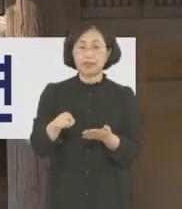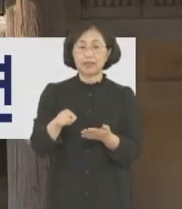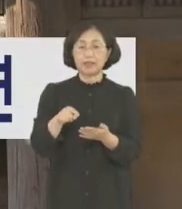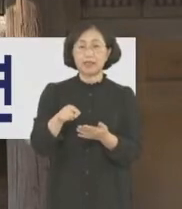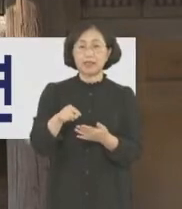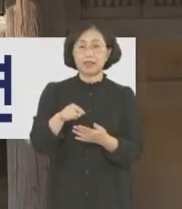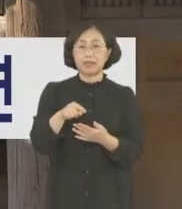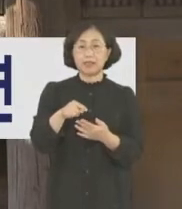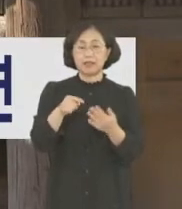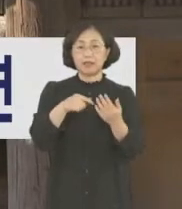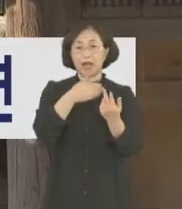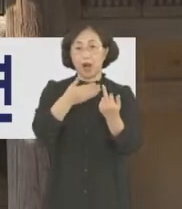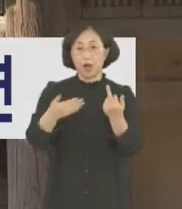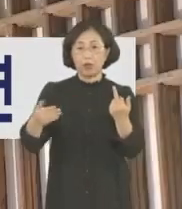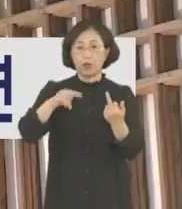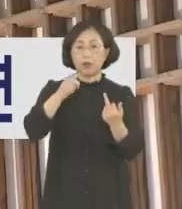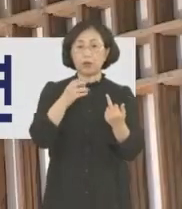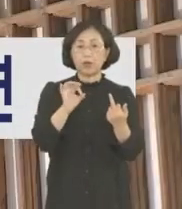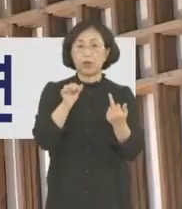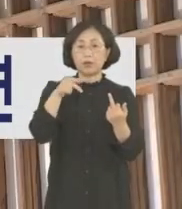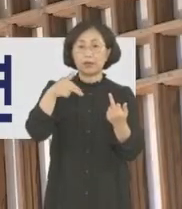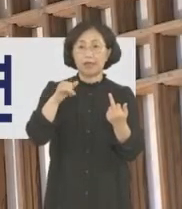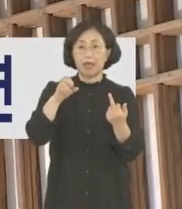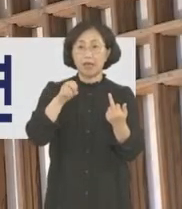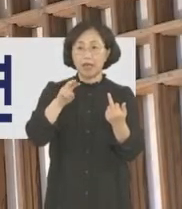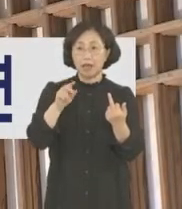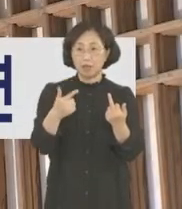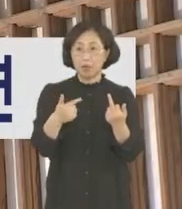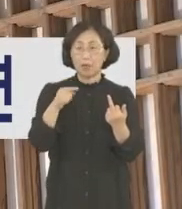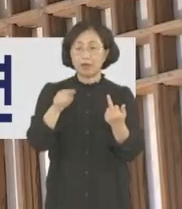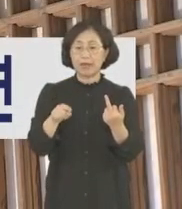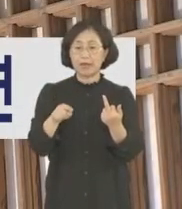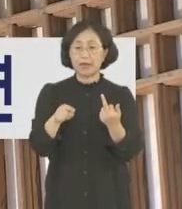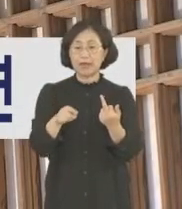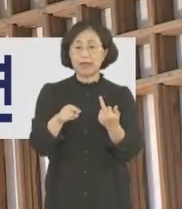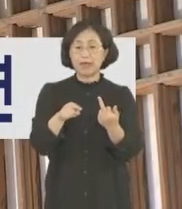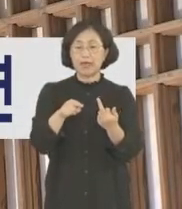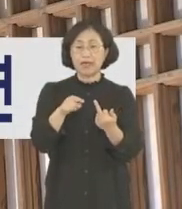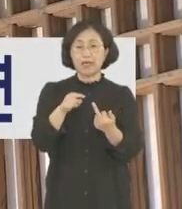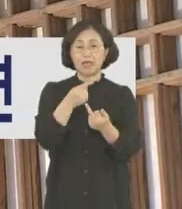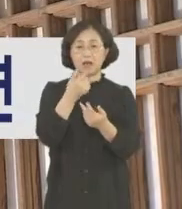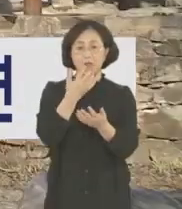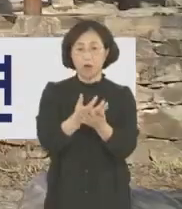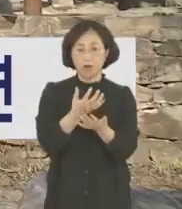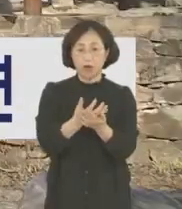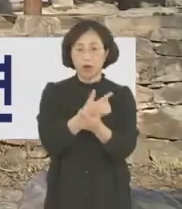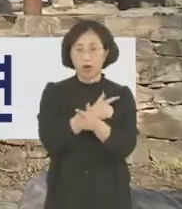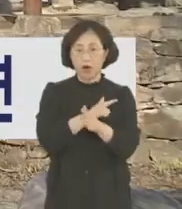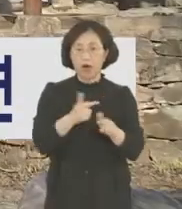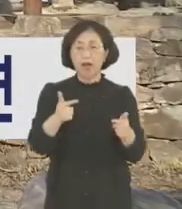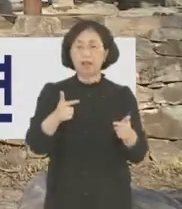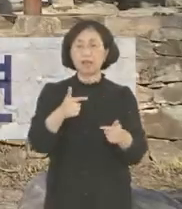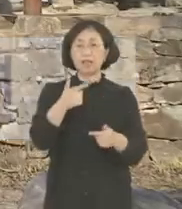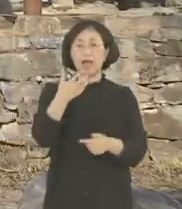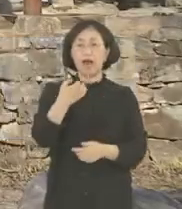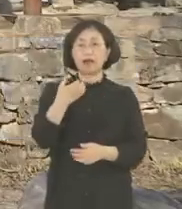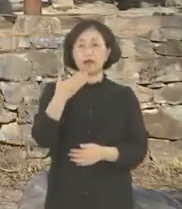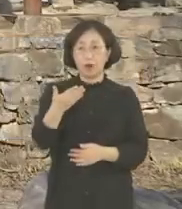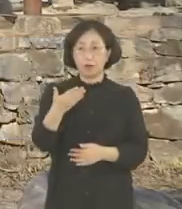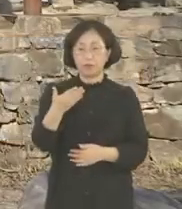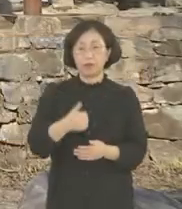강원도 삼척의 유생 홍재모가 난간사본의 제작과 관련해 남긴 통고문과 이퇴원서 관찰 등